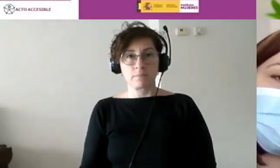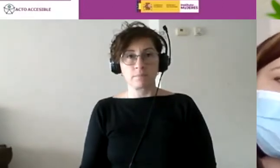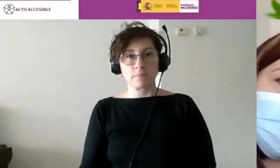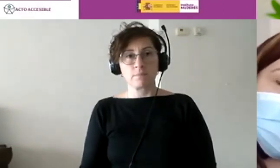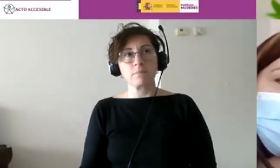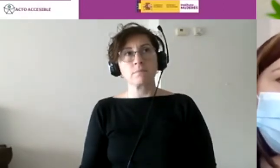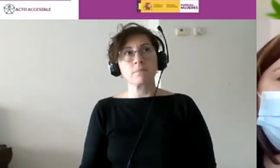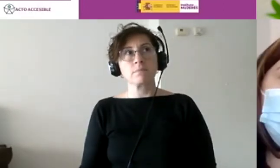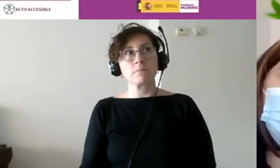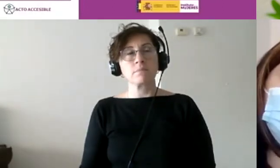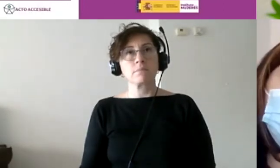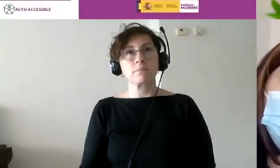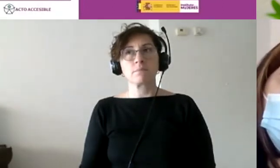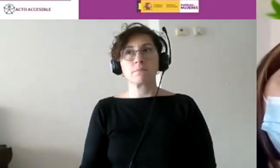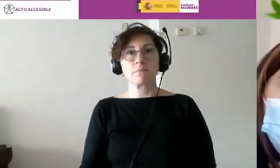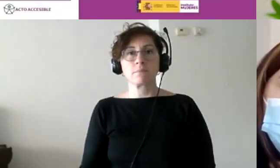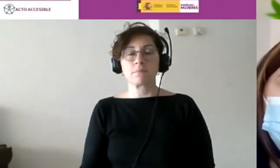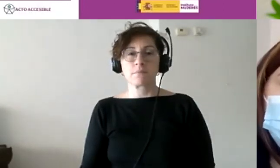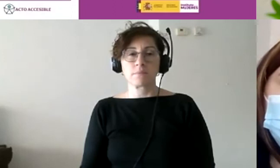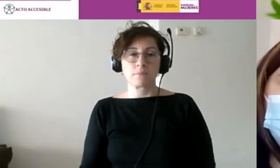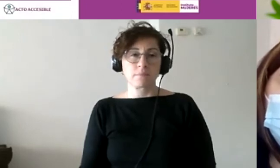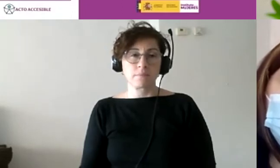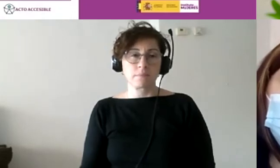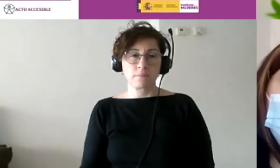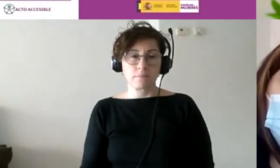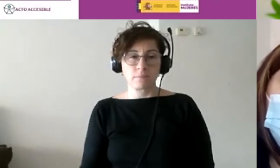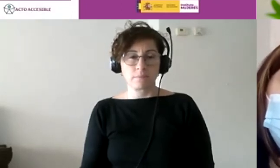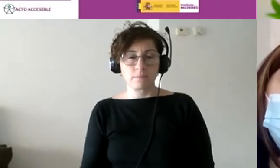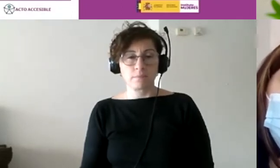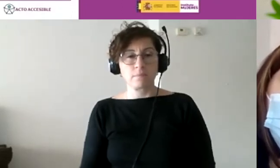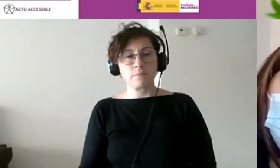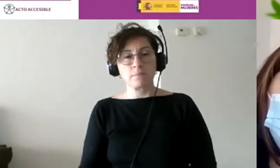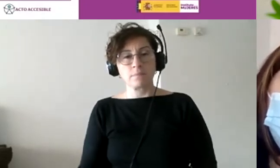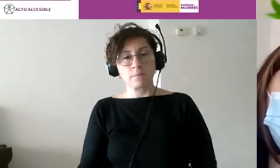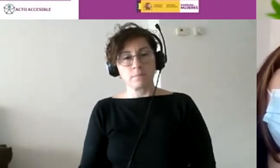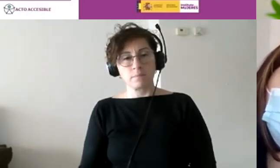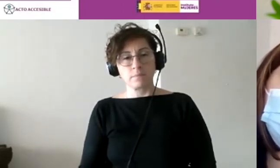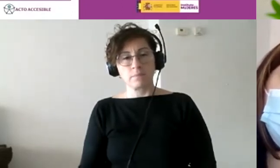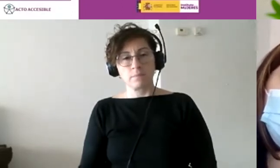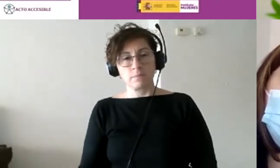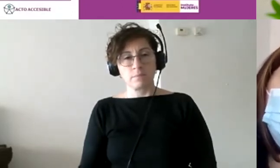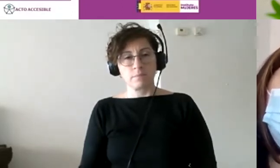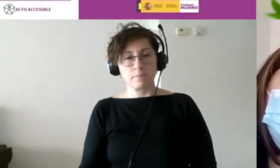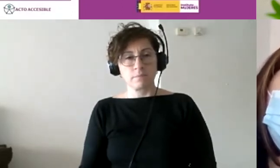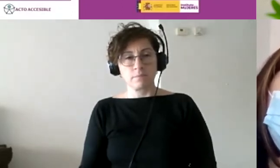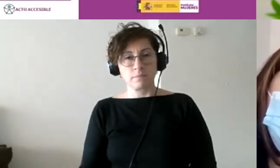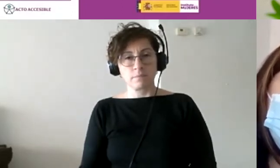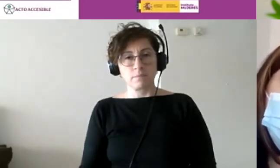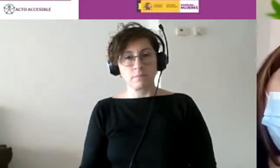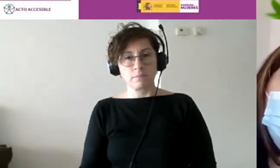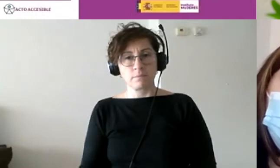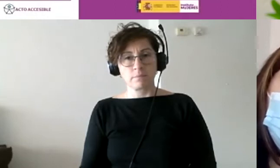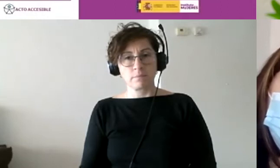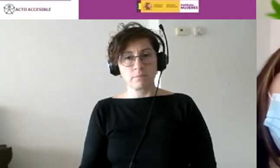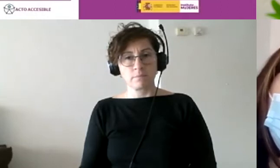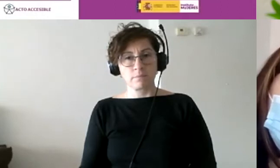Друга ситуація, коли великі дороги, коли ці дороги розтягуються на тиждень